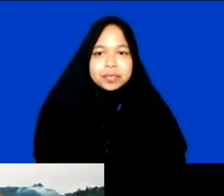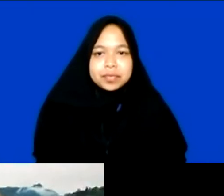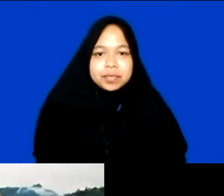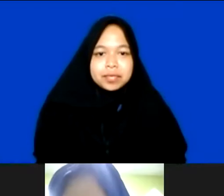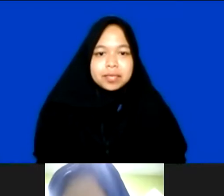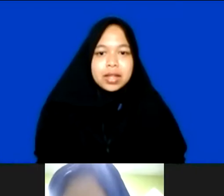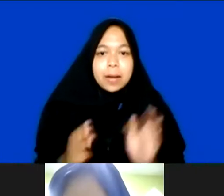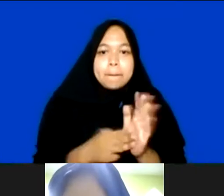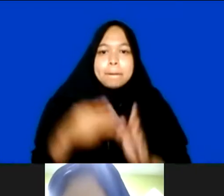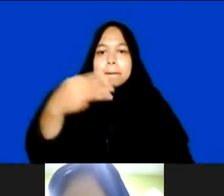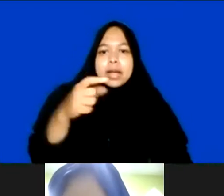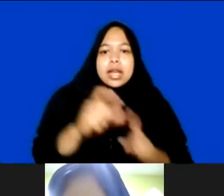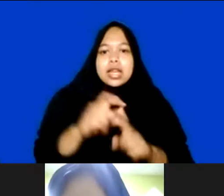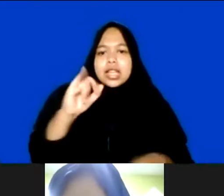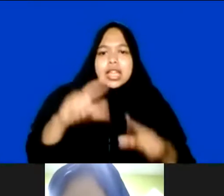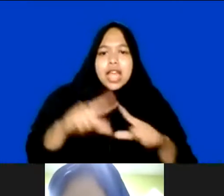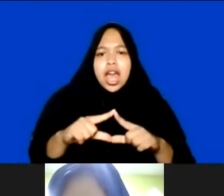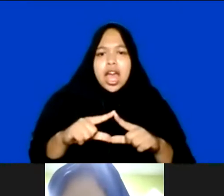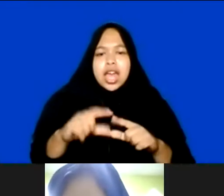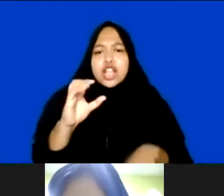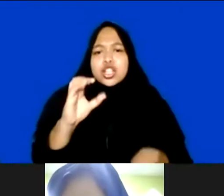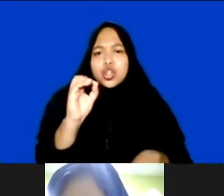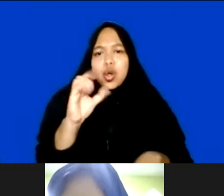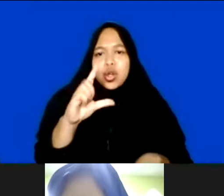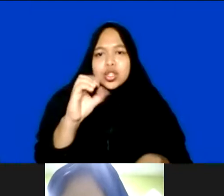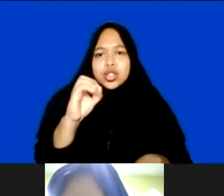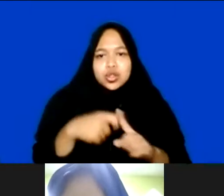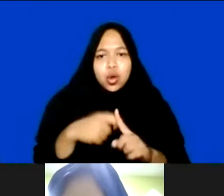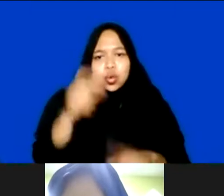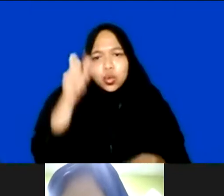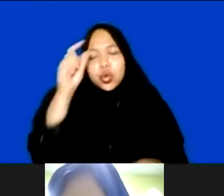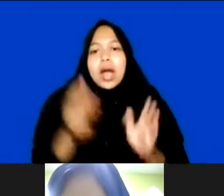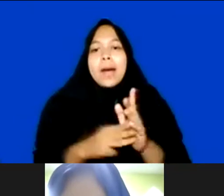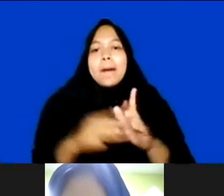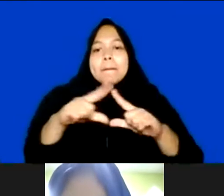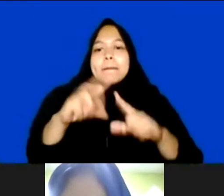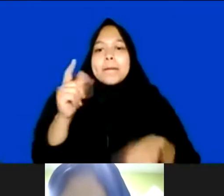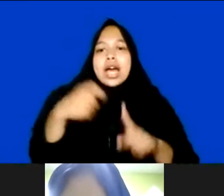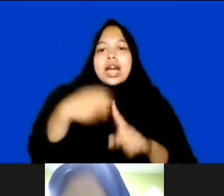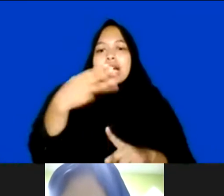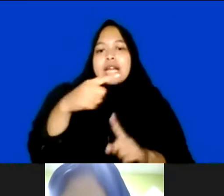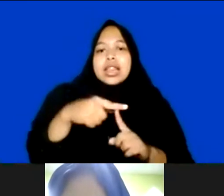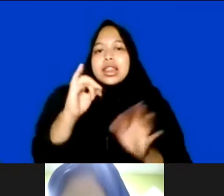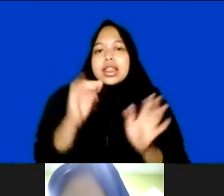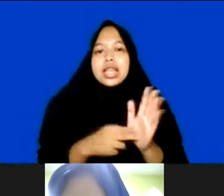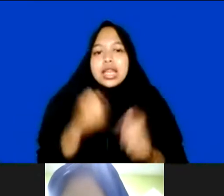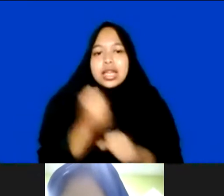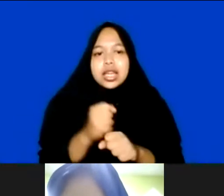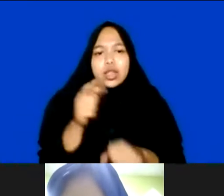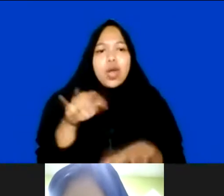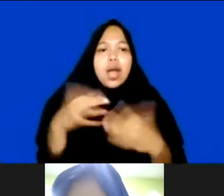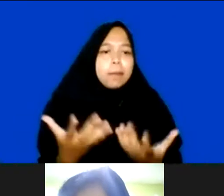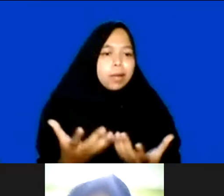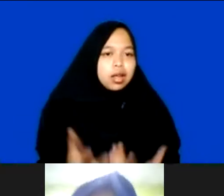Media yang cocok untuk istilahnya marketing produk kulit itu yang paling cocok apa nih? Itu aja,